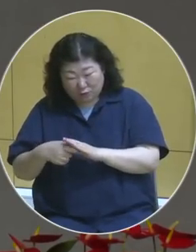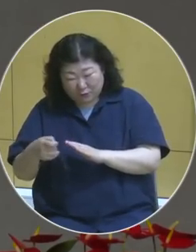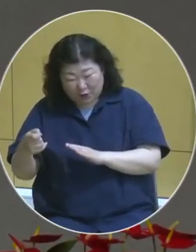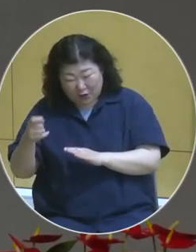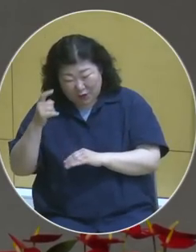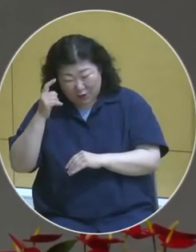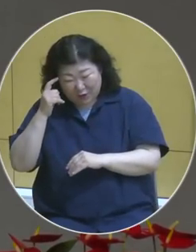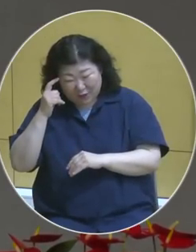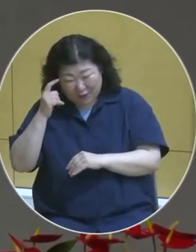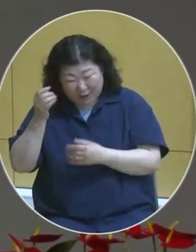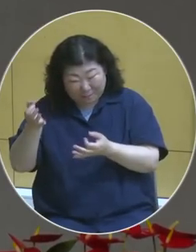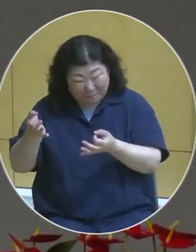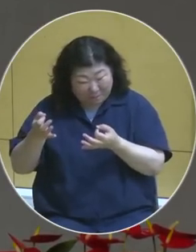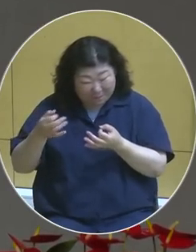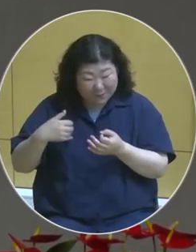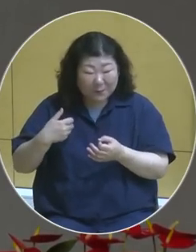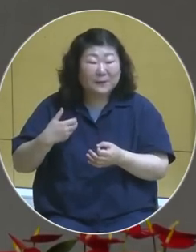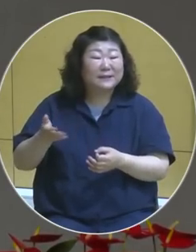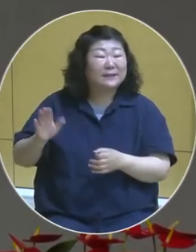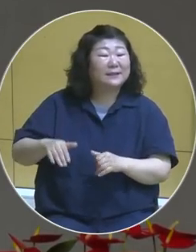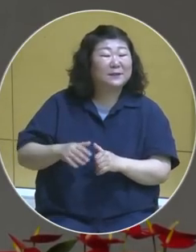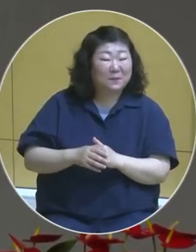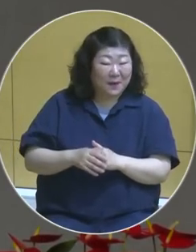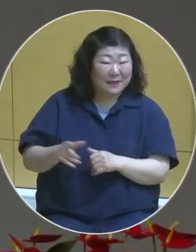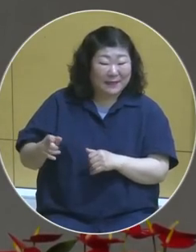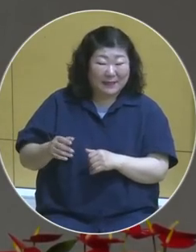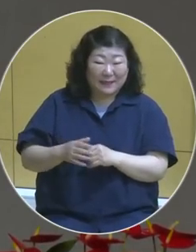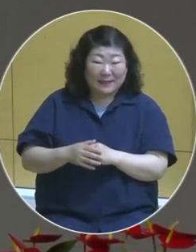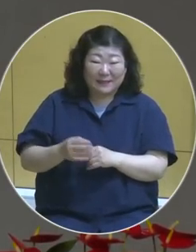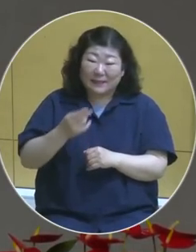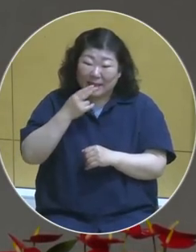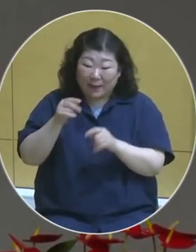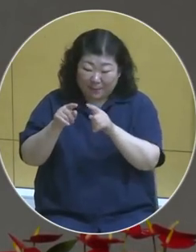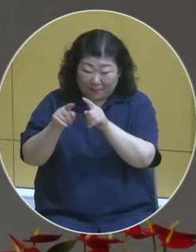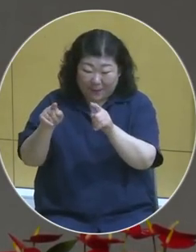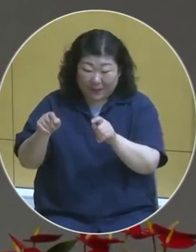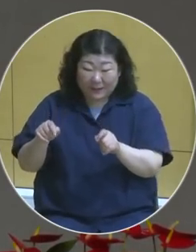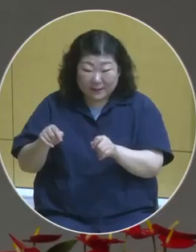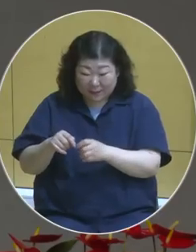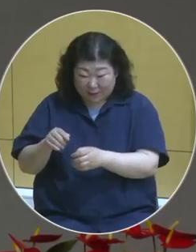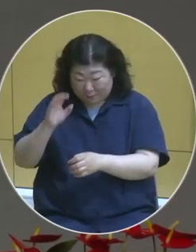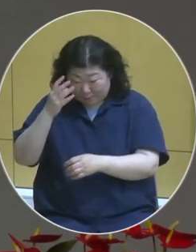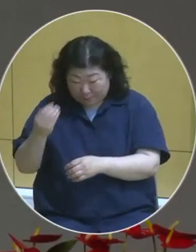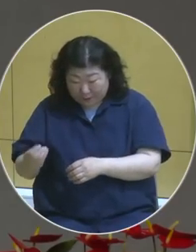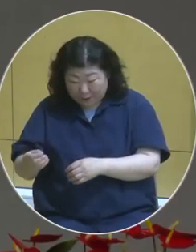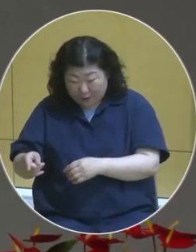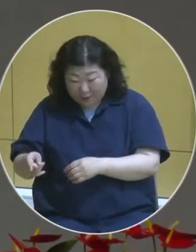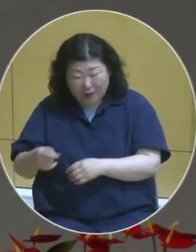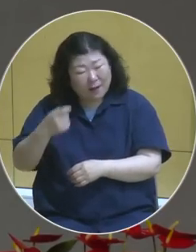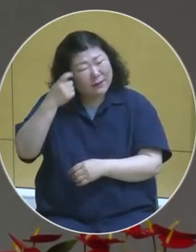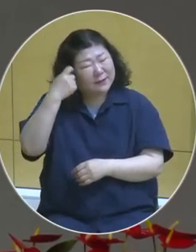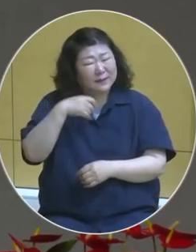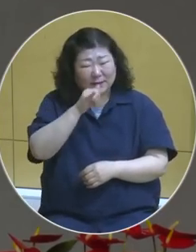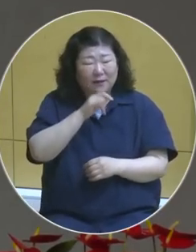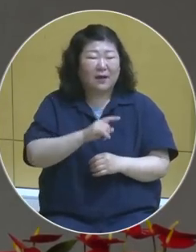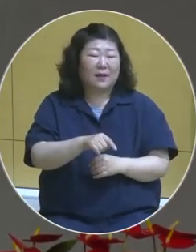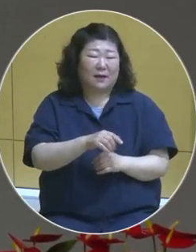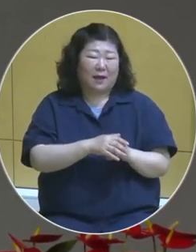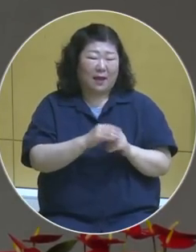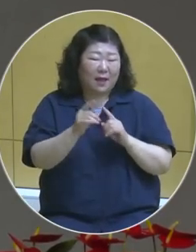그렇게 생각할 수도 있어요. 근데 그 담배 속에 느껴지는 것이 있었어요. 이분이 말씀을